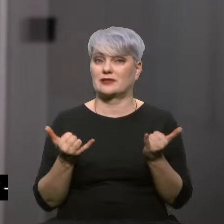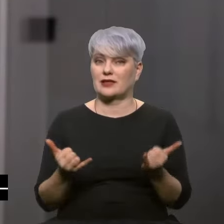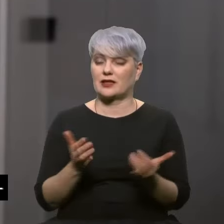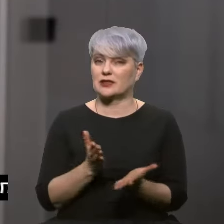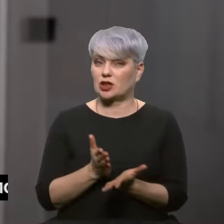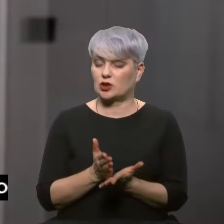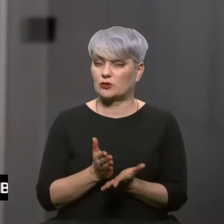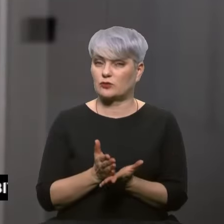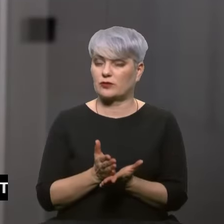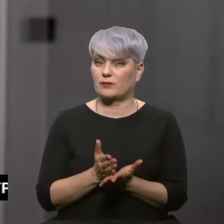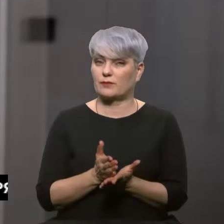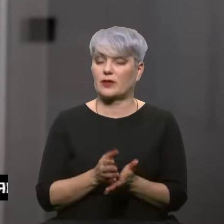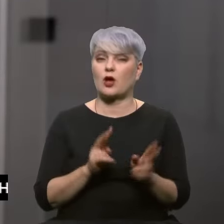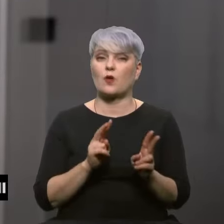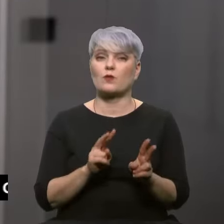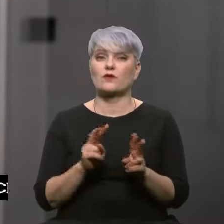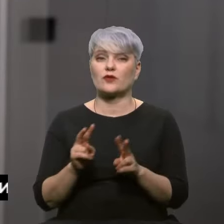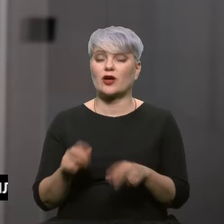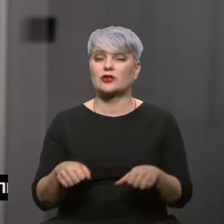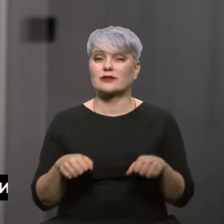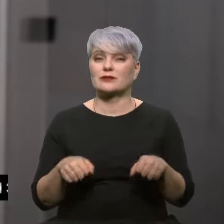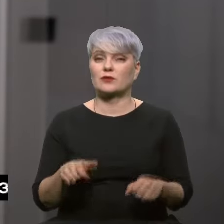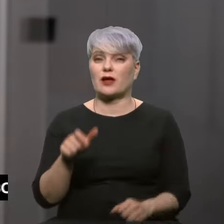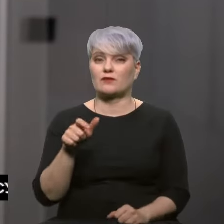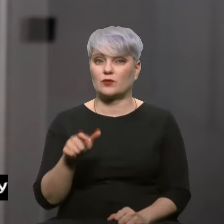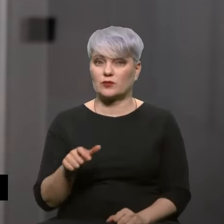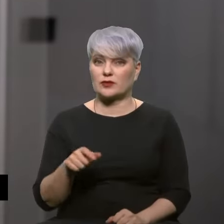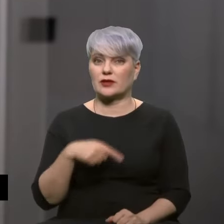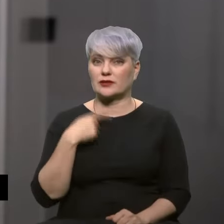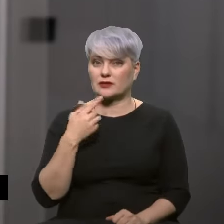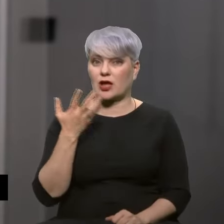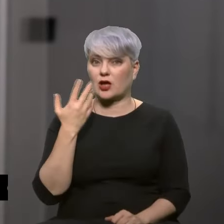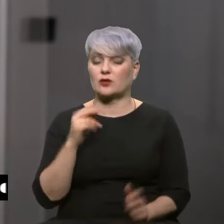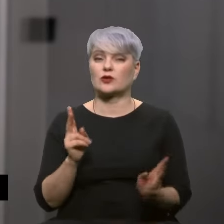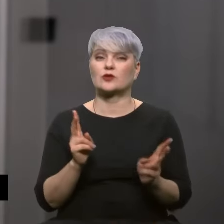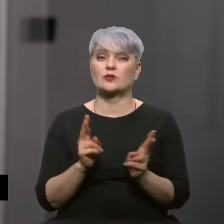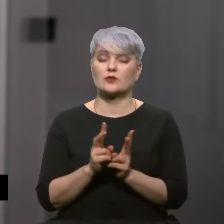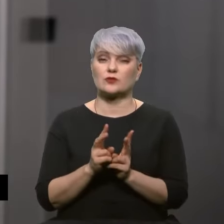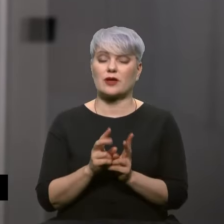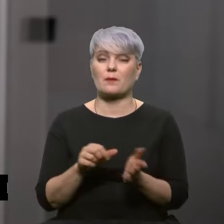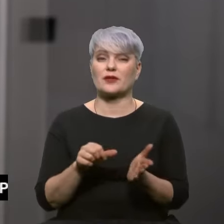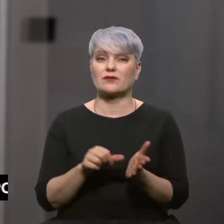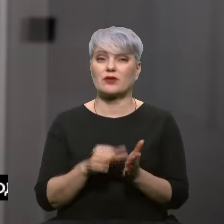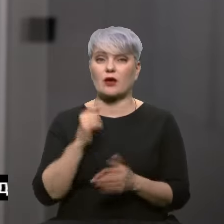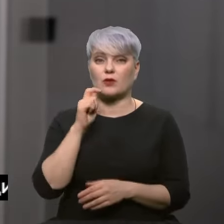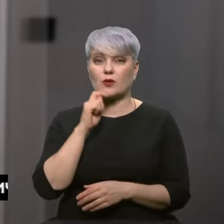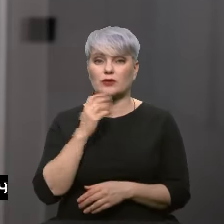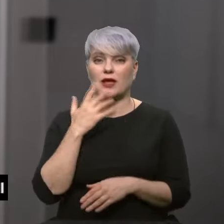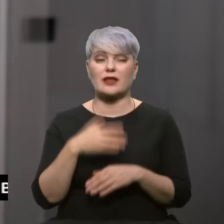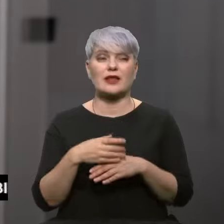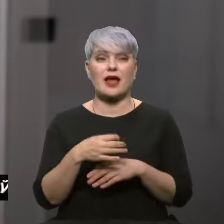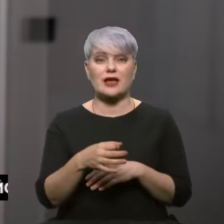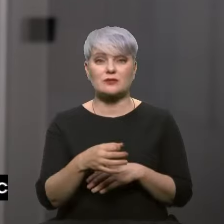жаль. Уповноважений з прав людини Дмитро Лубінець зазначив, що під час зустрічі з представниками української діаспори